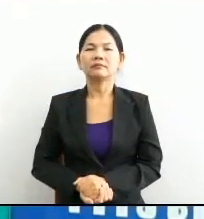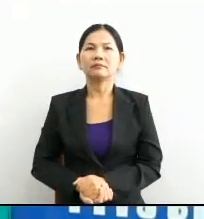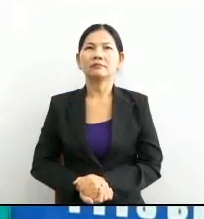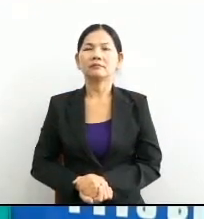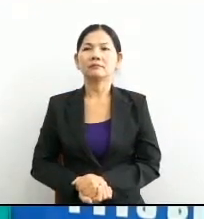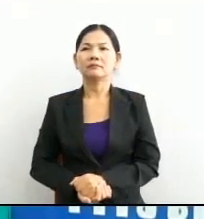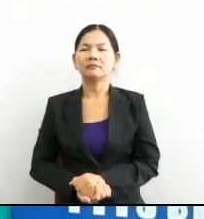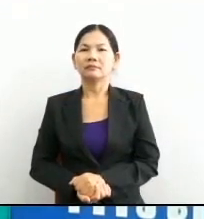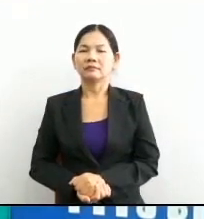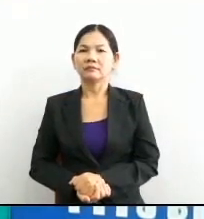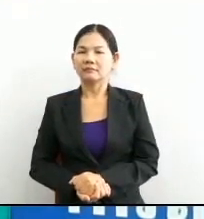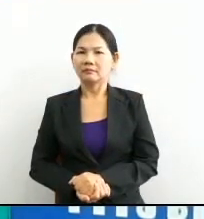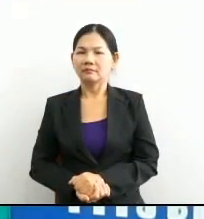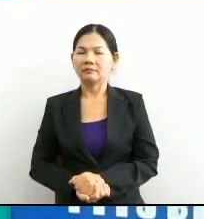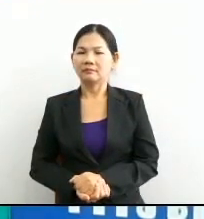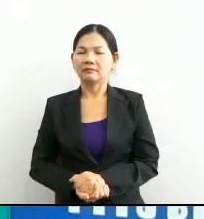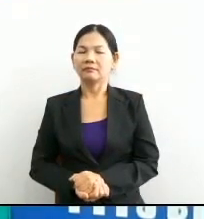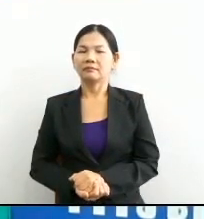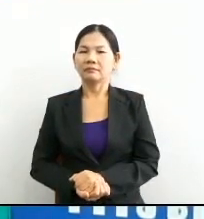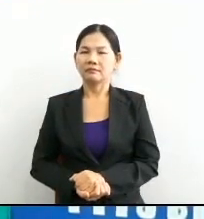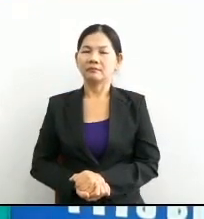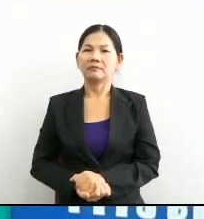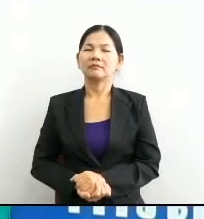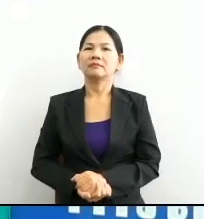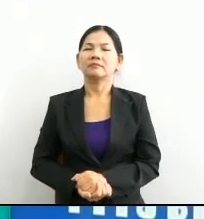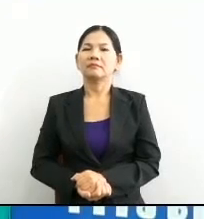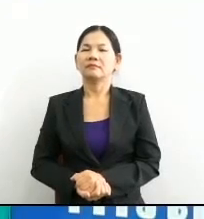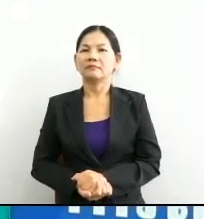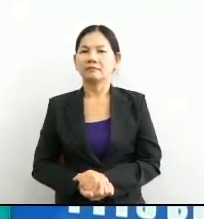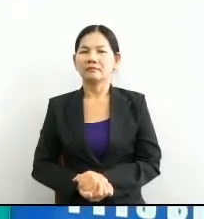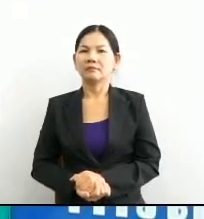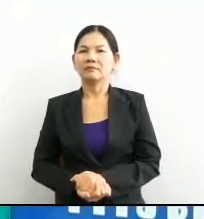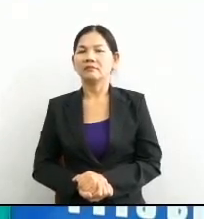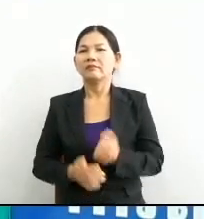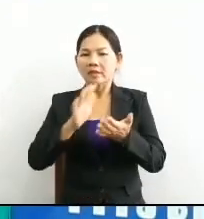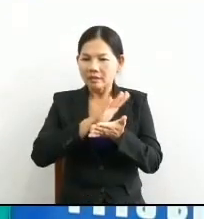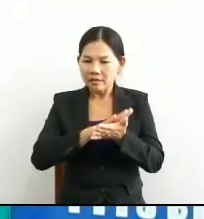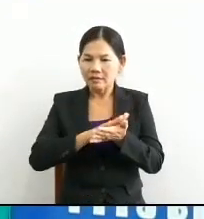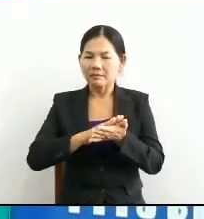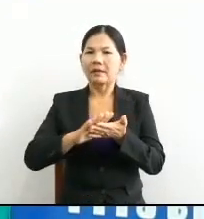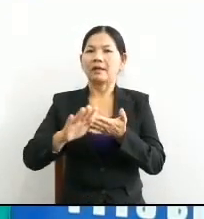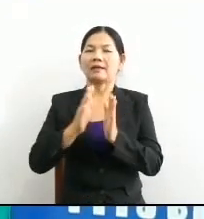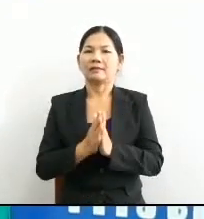xong mà sao đấy xong ạt cài giá sạp bạp ấy giáng hả nè cái giá này cái con